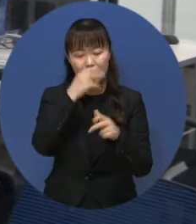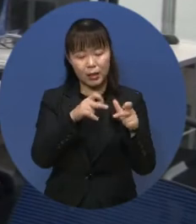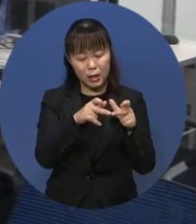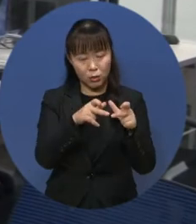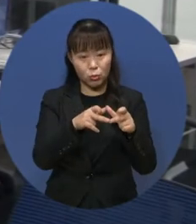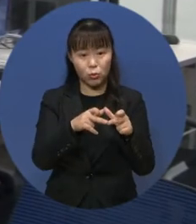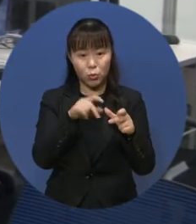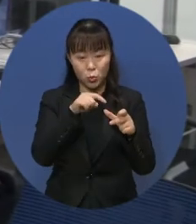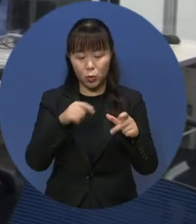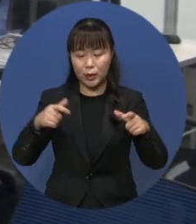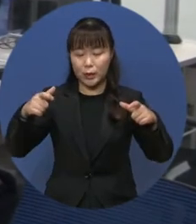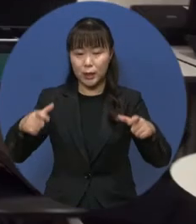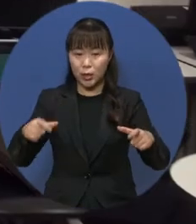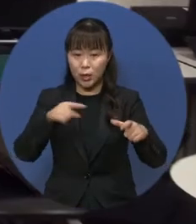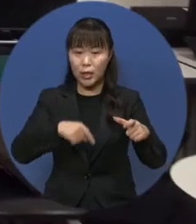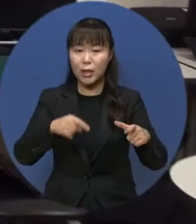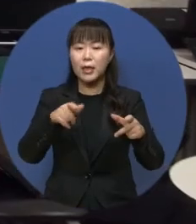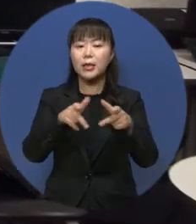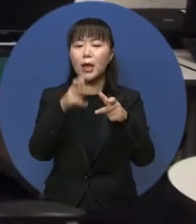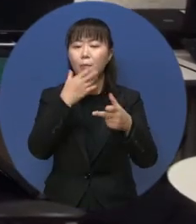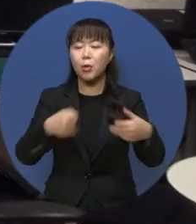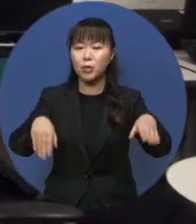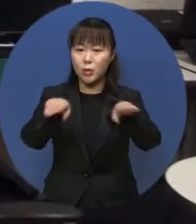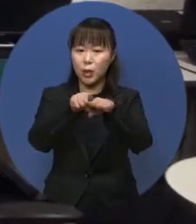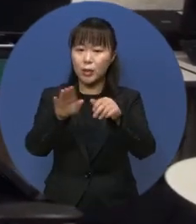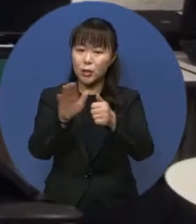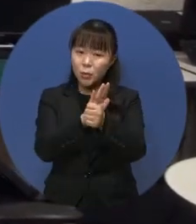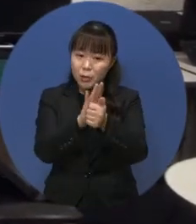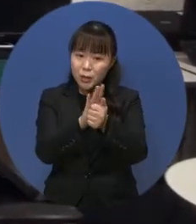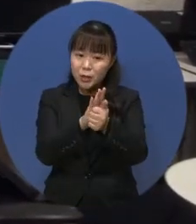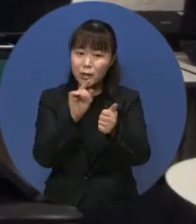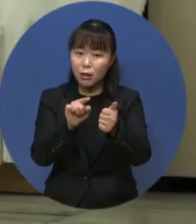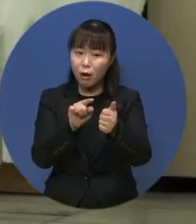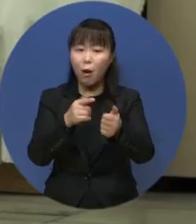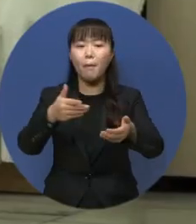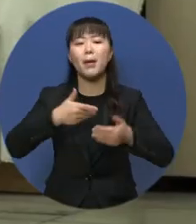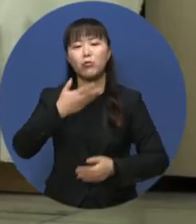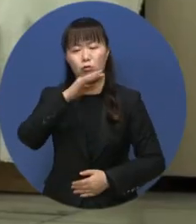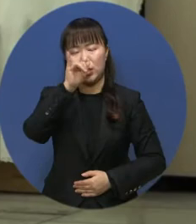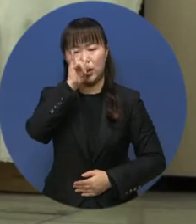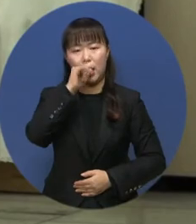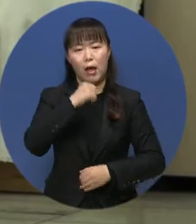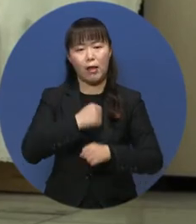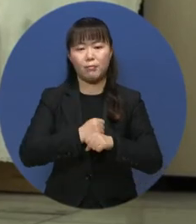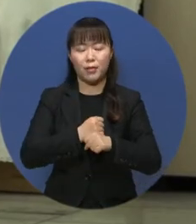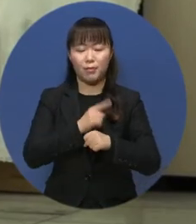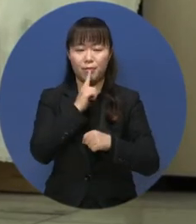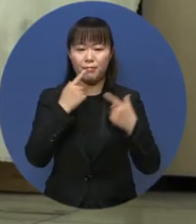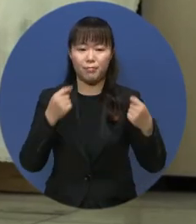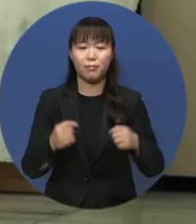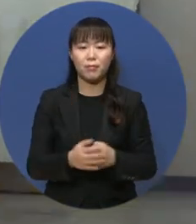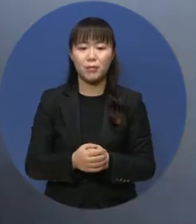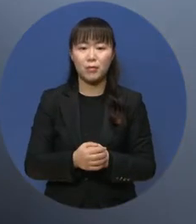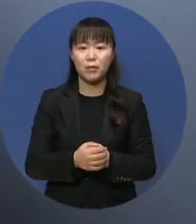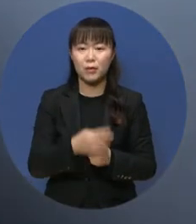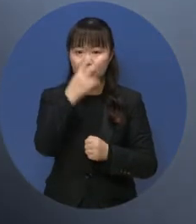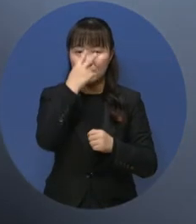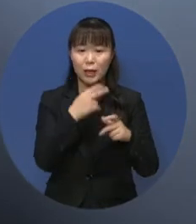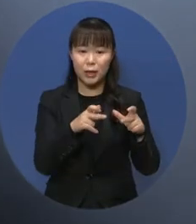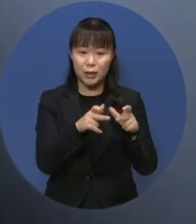시각장애인도 지역의 장애인 복지관의 서비스를 받을 수 있도록 한다는 것입니다.